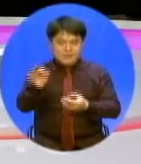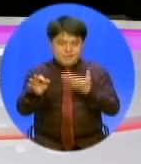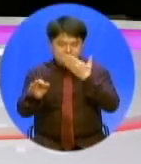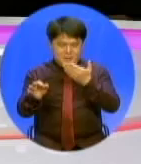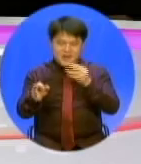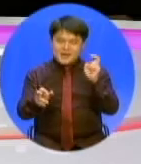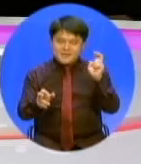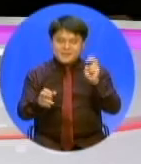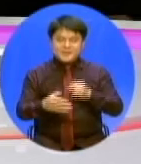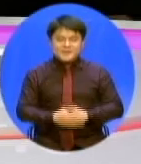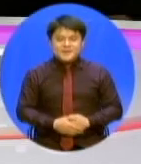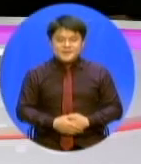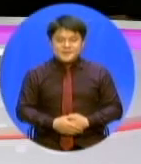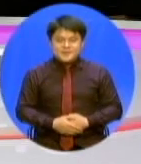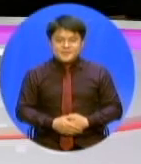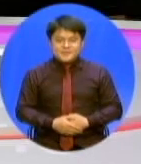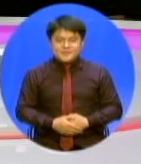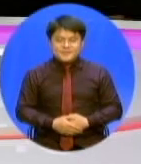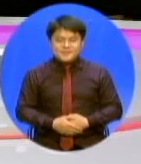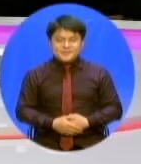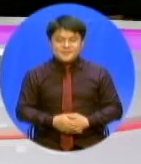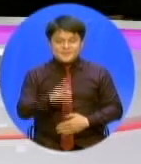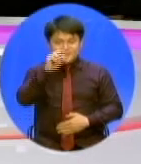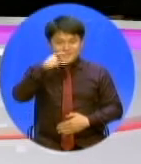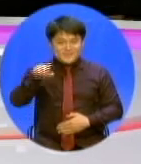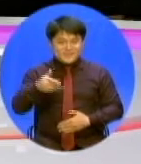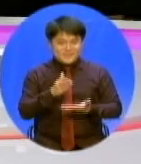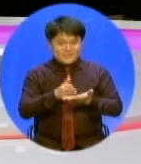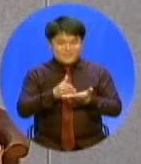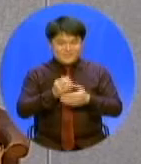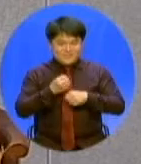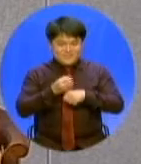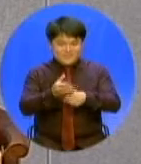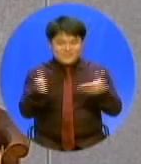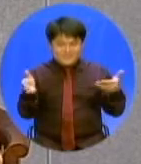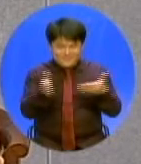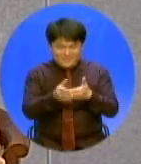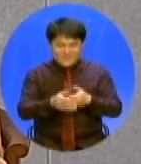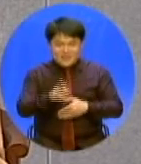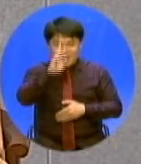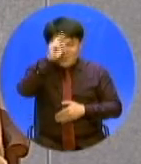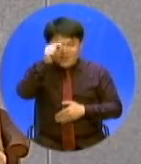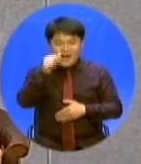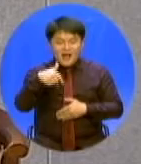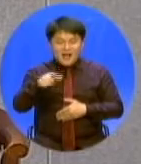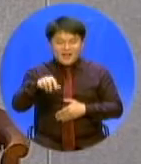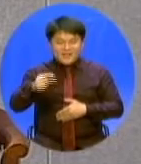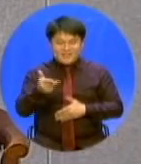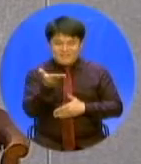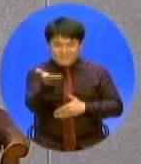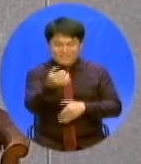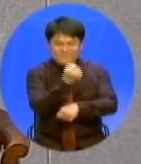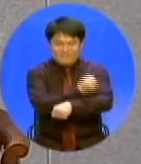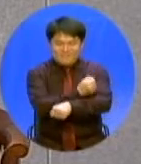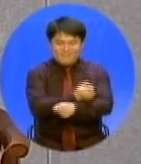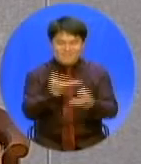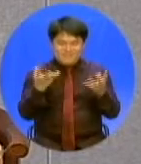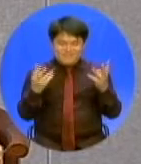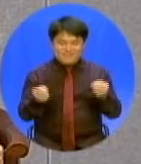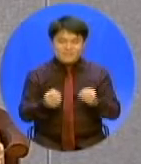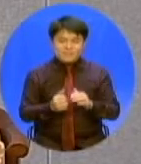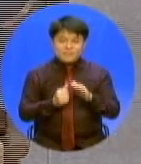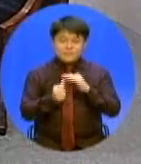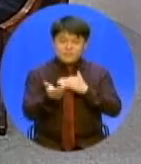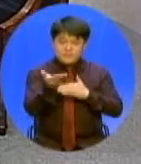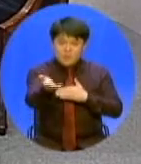결과가 아닌가 싶습니다. 지금까지 아나운서 박정인이었습니다. 네, 박정인 아나운서 수고 많으셨습니다. 예, 대표님,